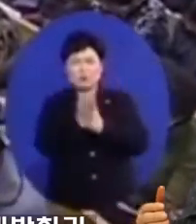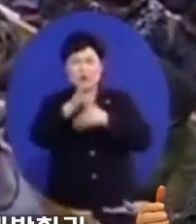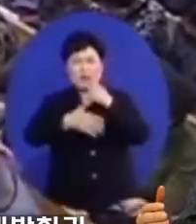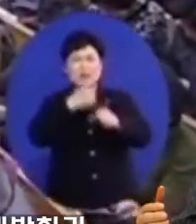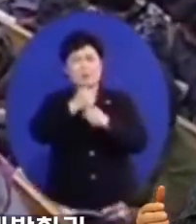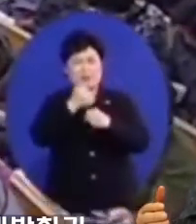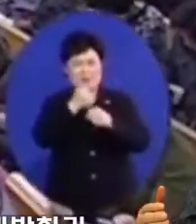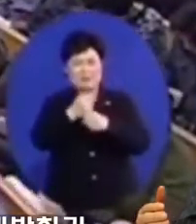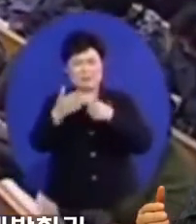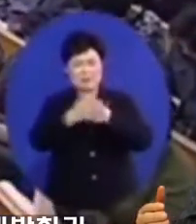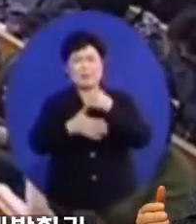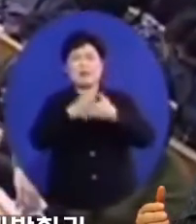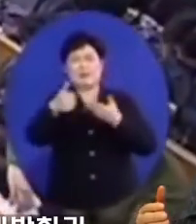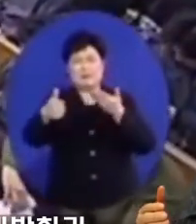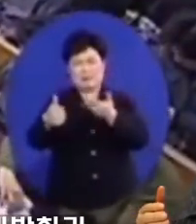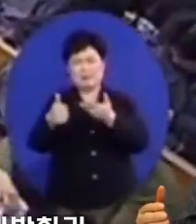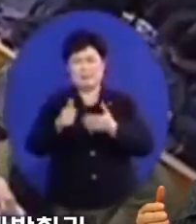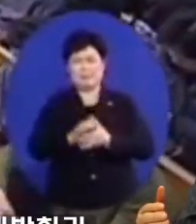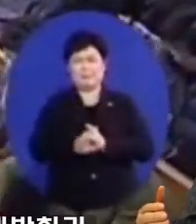바라 하나님이